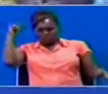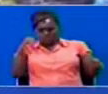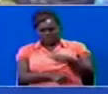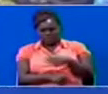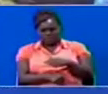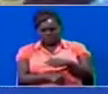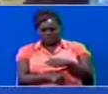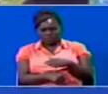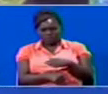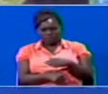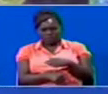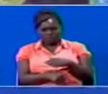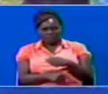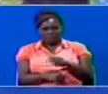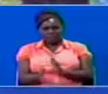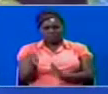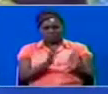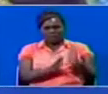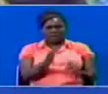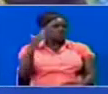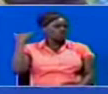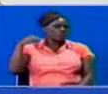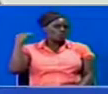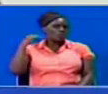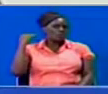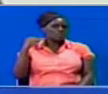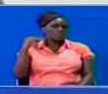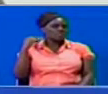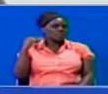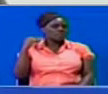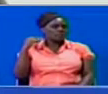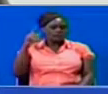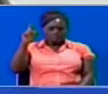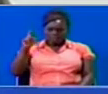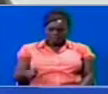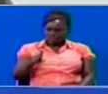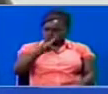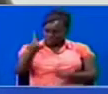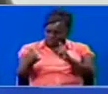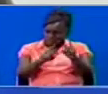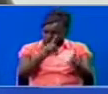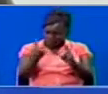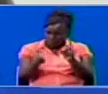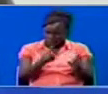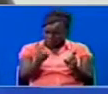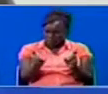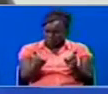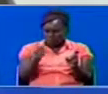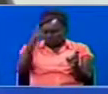ya kupanga wale wahalifu, ni lazima haujiwe.